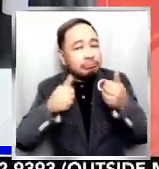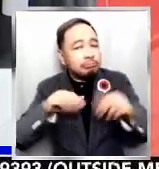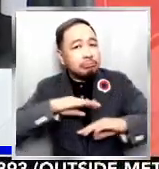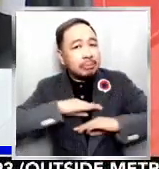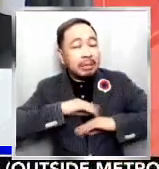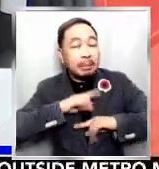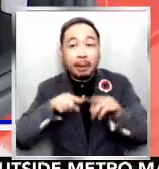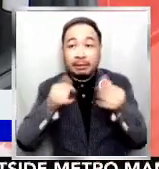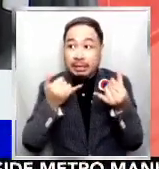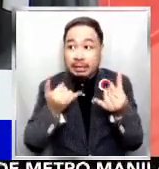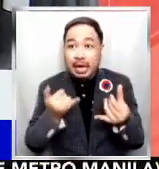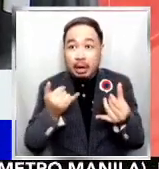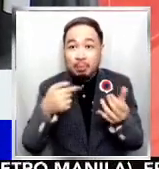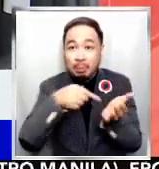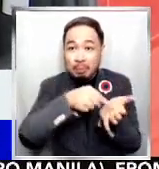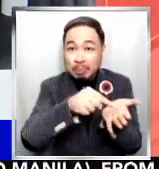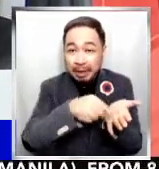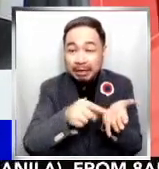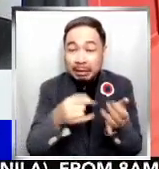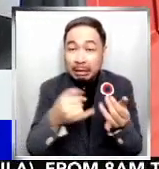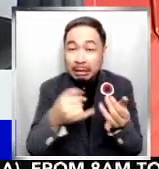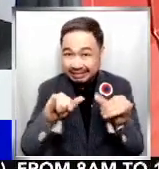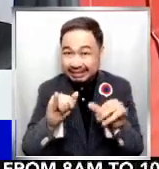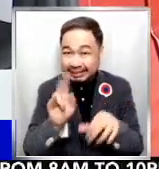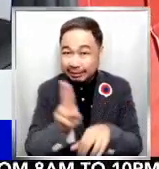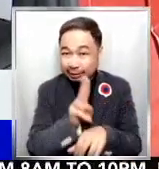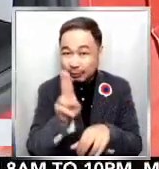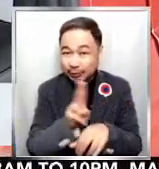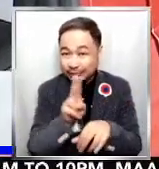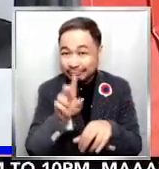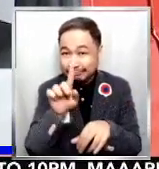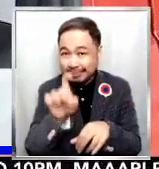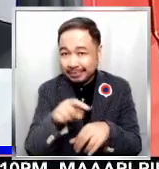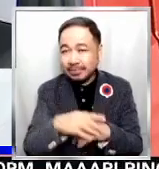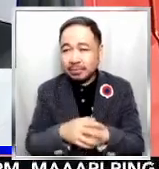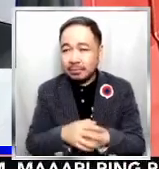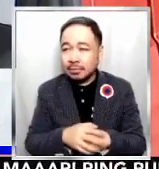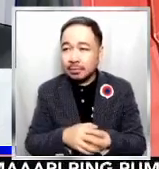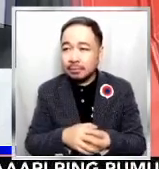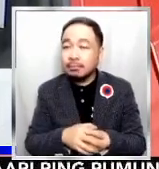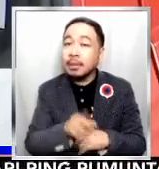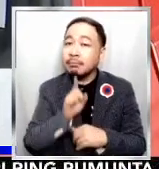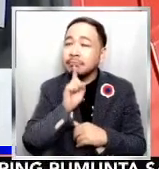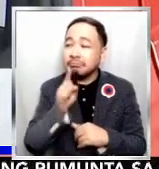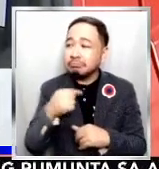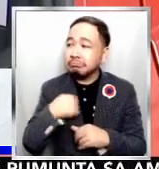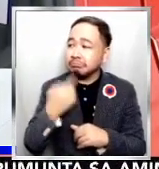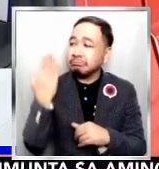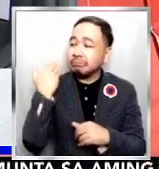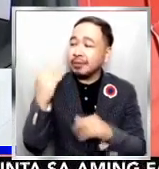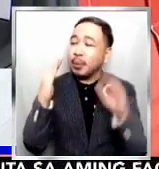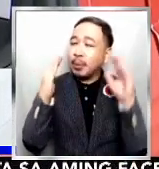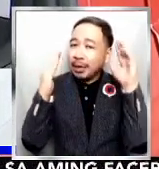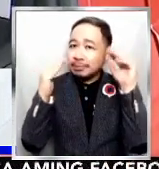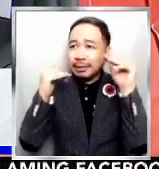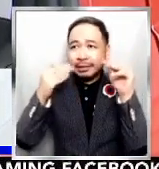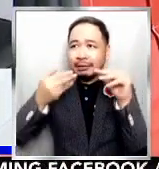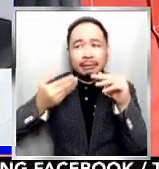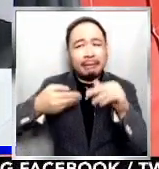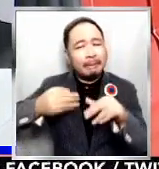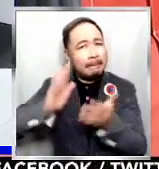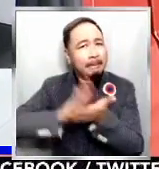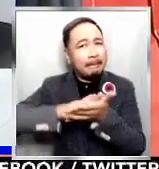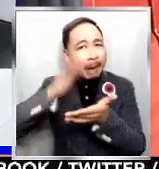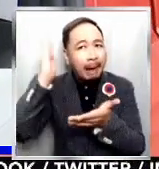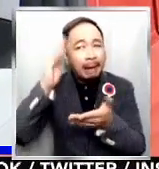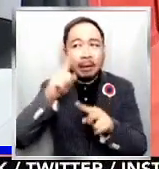Actually, in-expect ko mas mataas pa eh. Expected ko eh, kasi sobrang haba ng distance eh. Doon pa rin. Sobrang tipid ng ano eh,